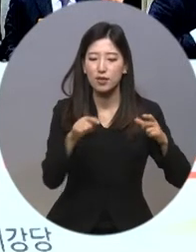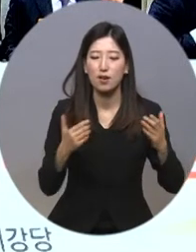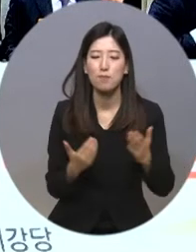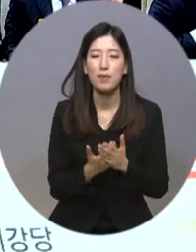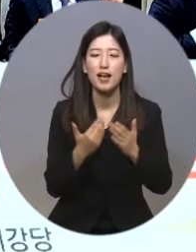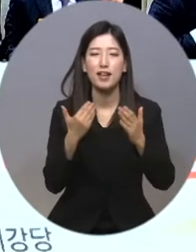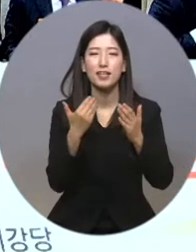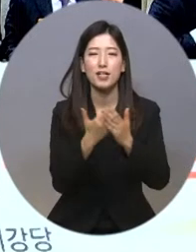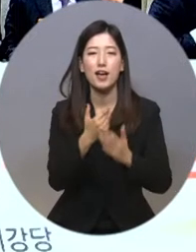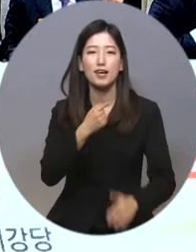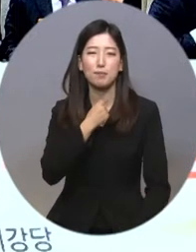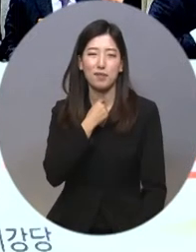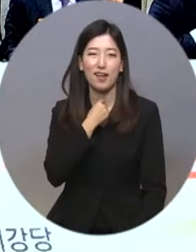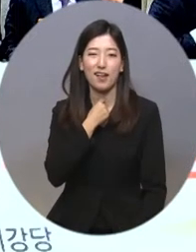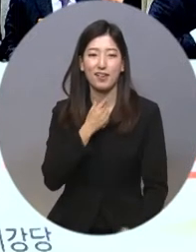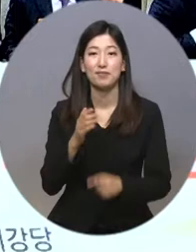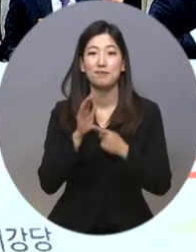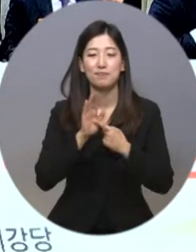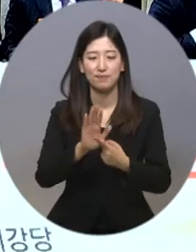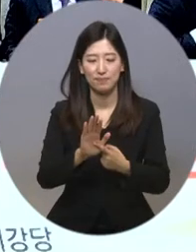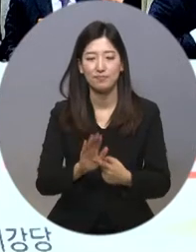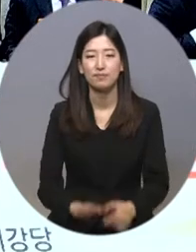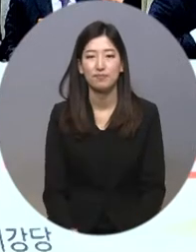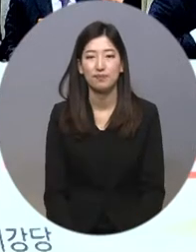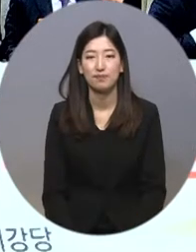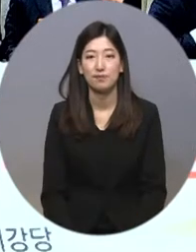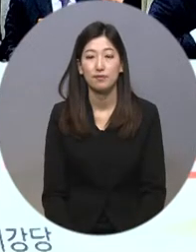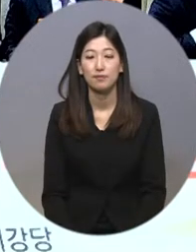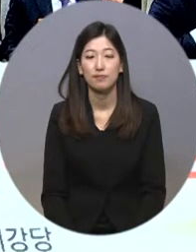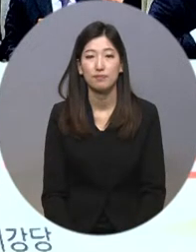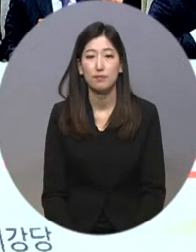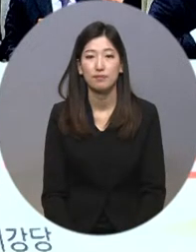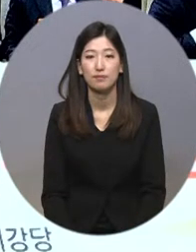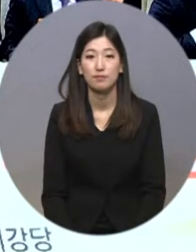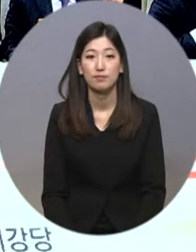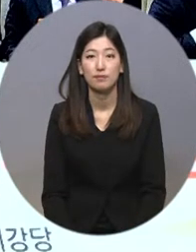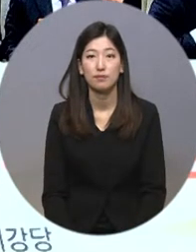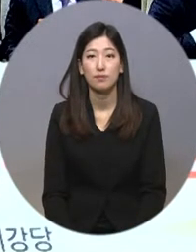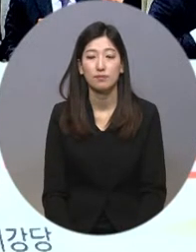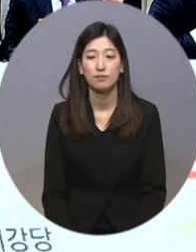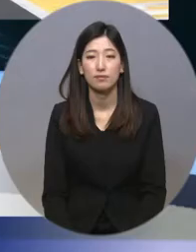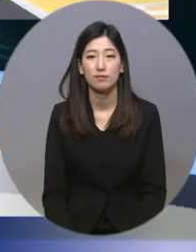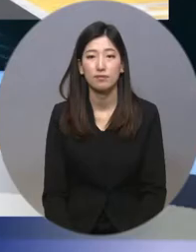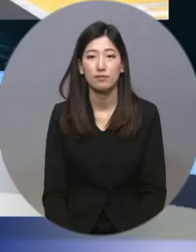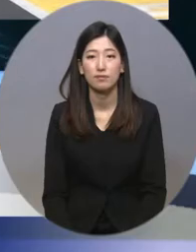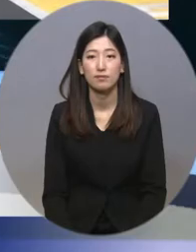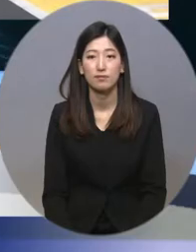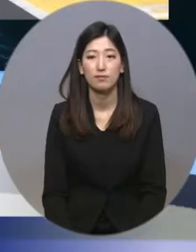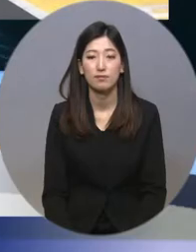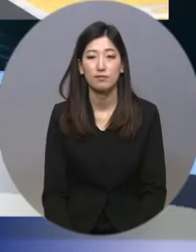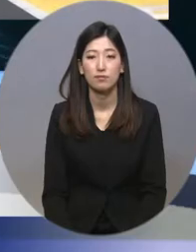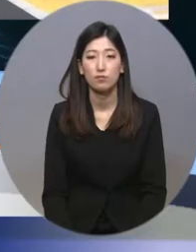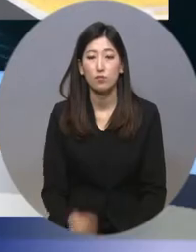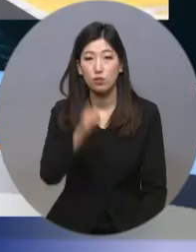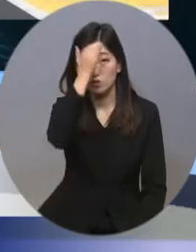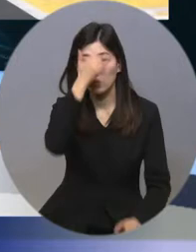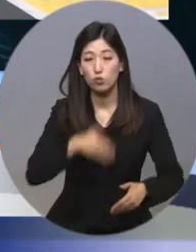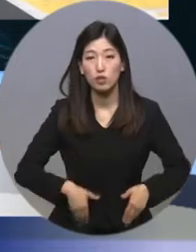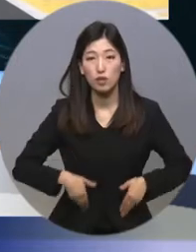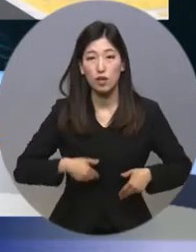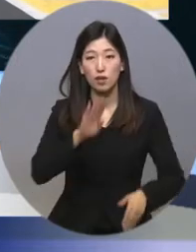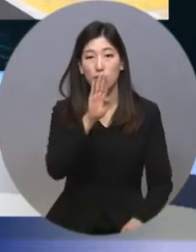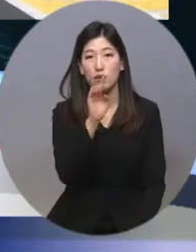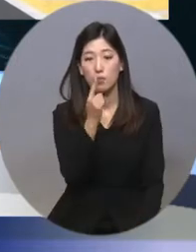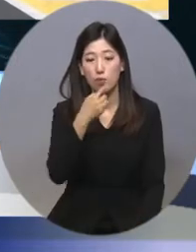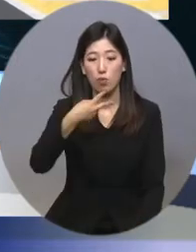발전시켜 갈 것으로 기대됩니다. 복지TV 경기방송 정우선입니다. 충남 보령시에